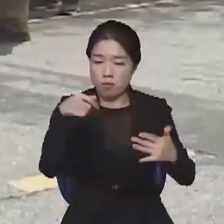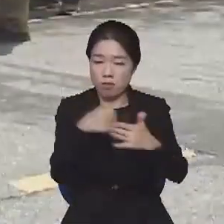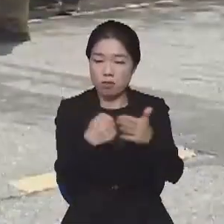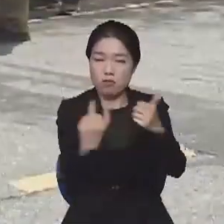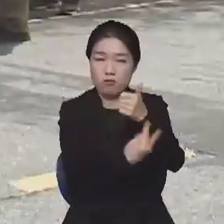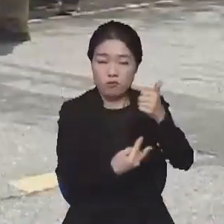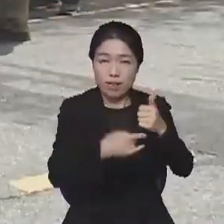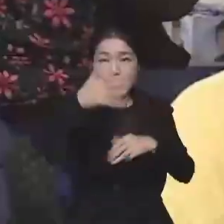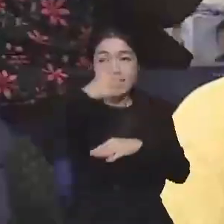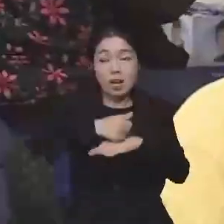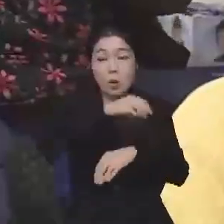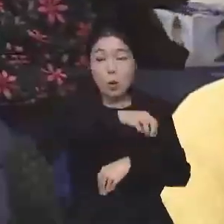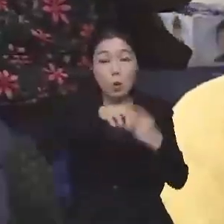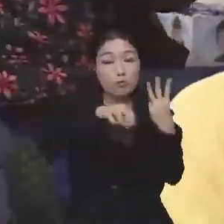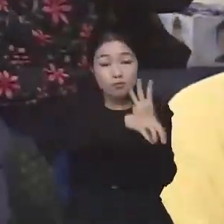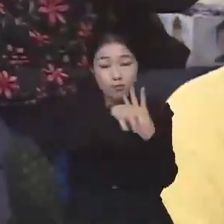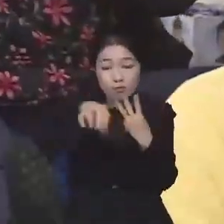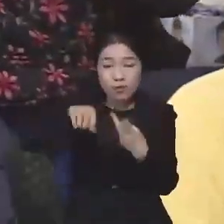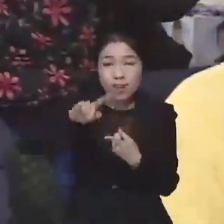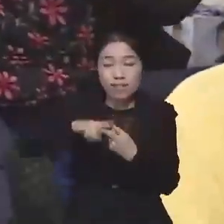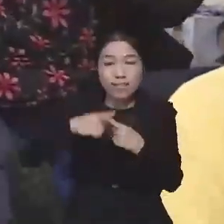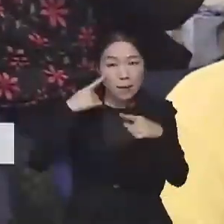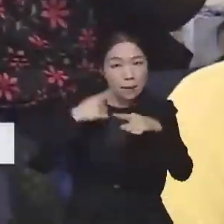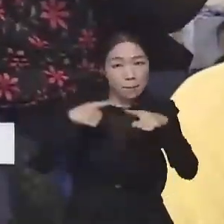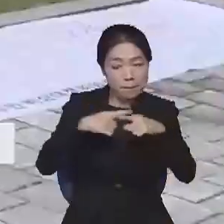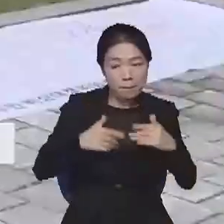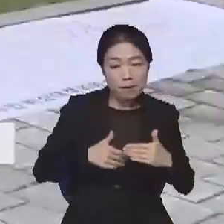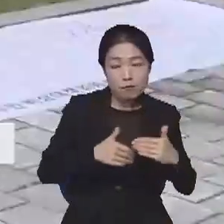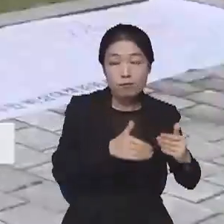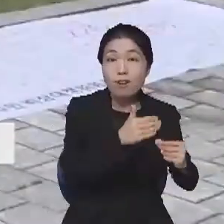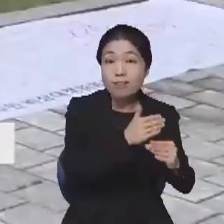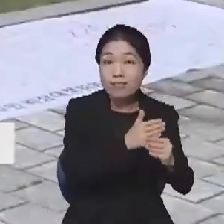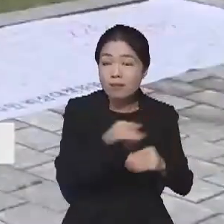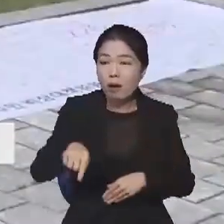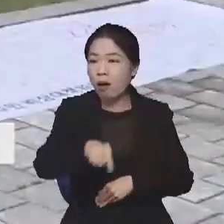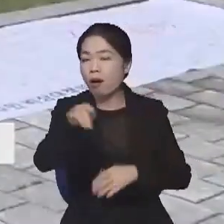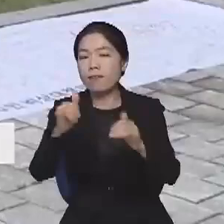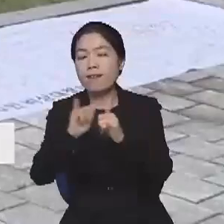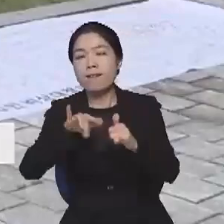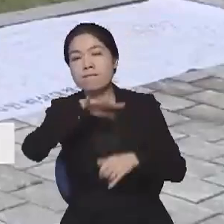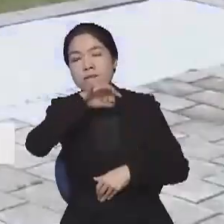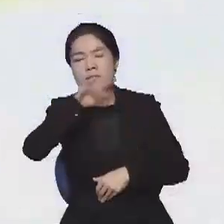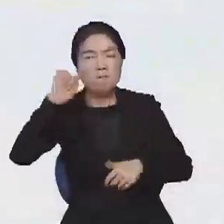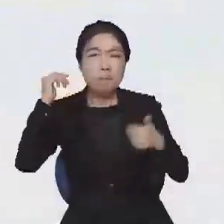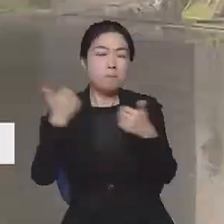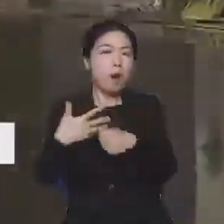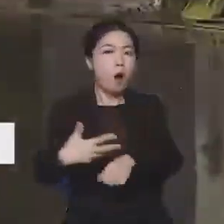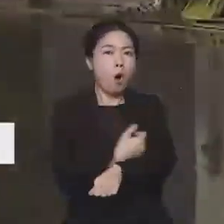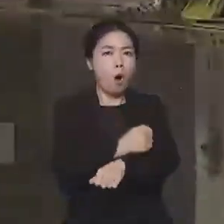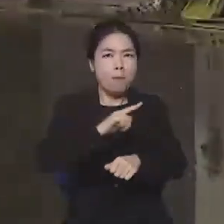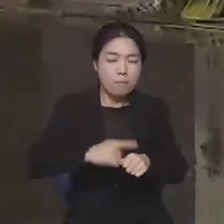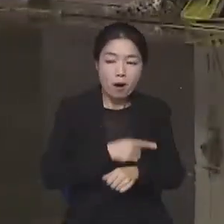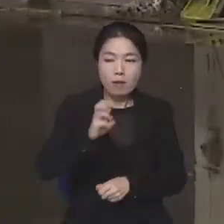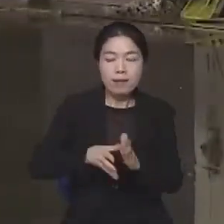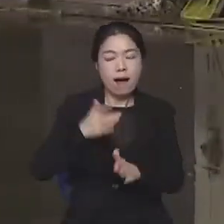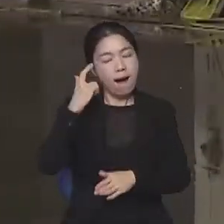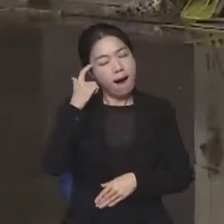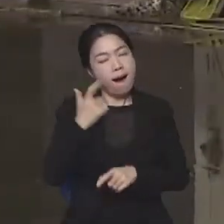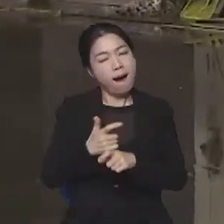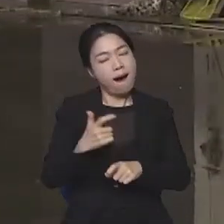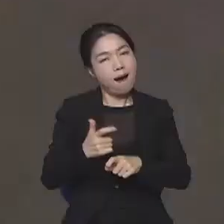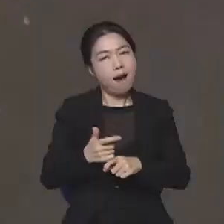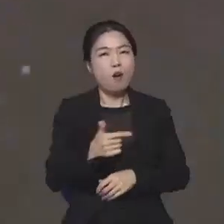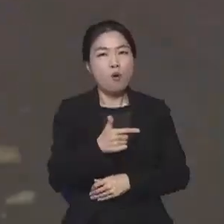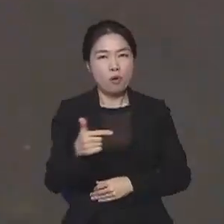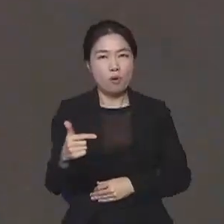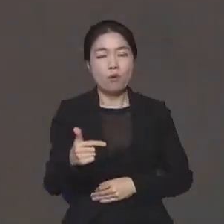입지선정위원회가 최종 후보지 세 곳을 대상으로 심사를 진행하는 가운데 주민들의 반대가 거세지면서 광주시의 고민이 깊어지고